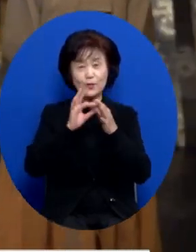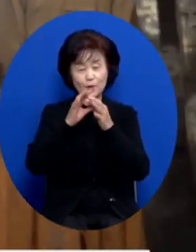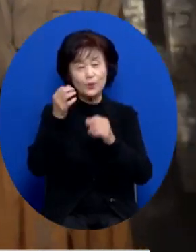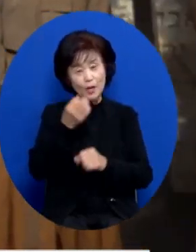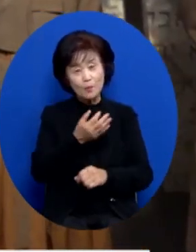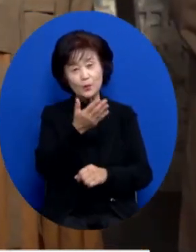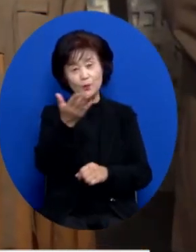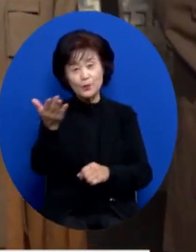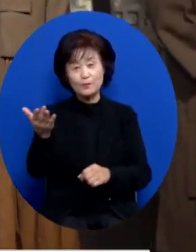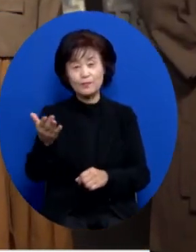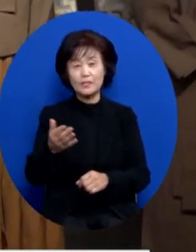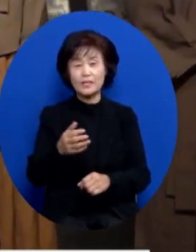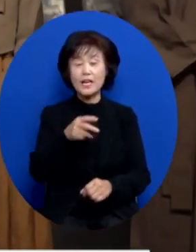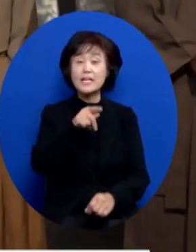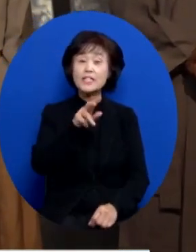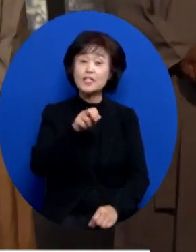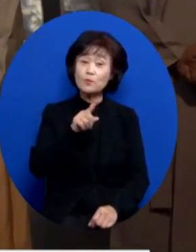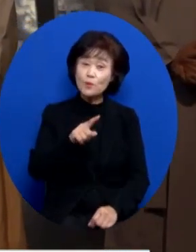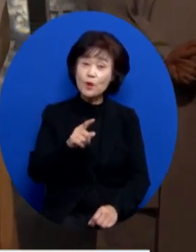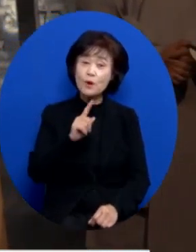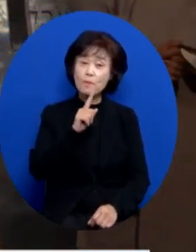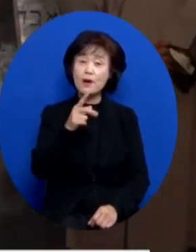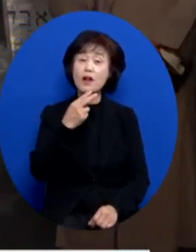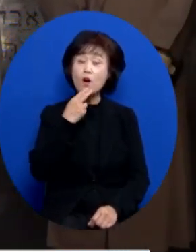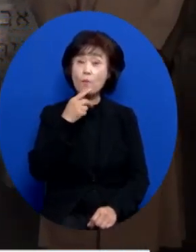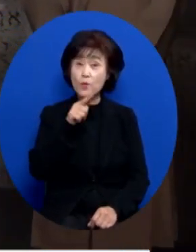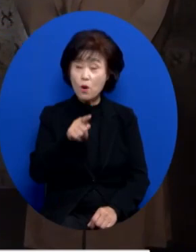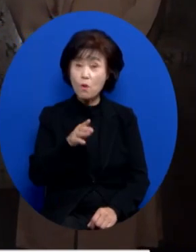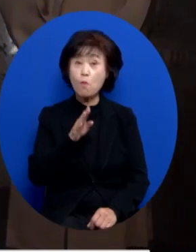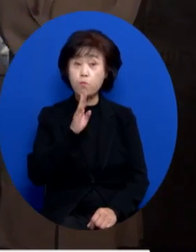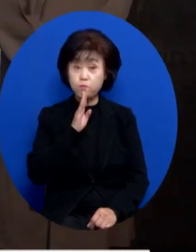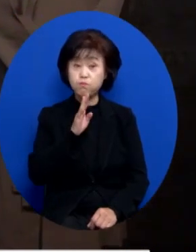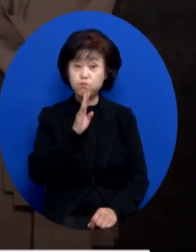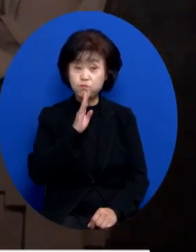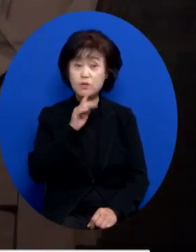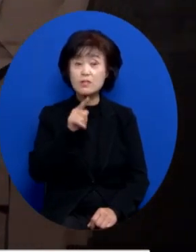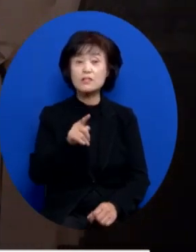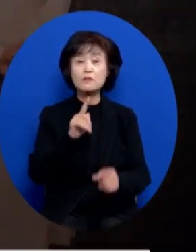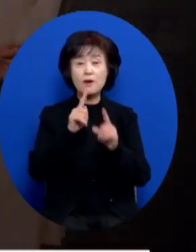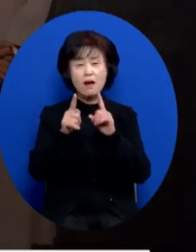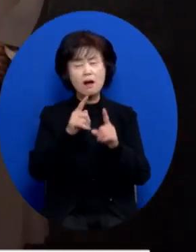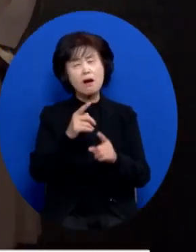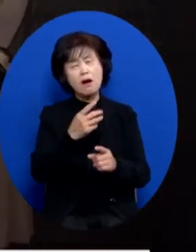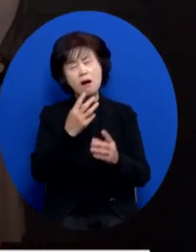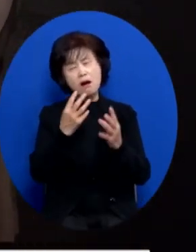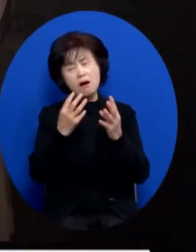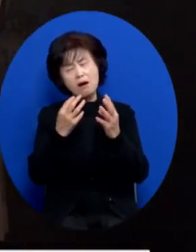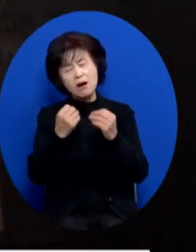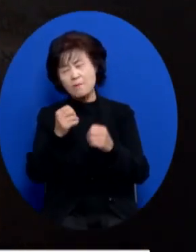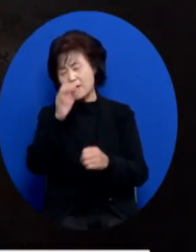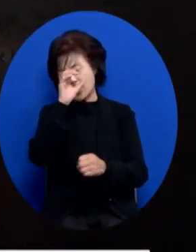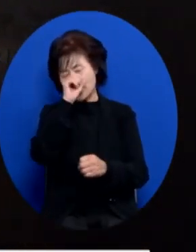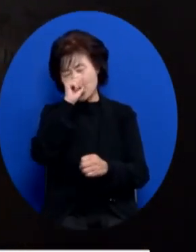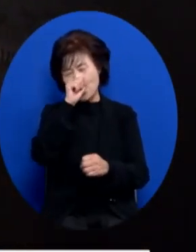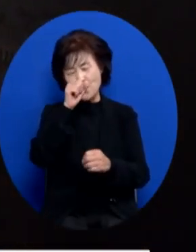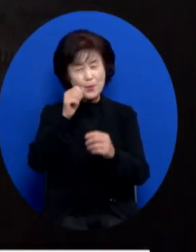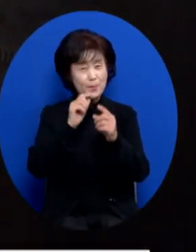말 없는 것이 옳다 이 말은 얼마나